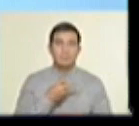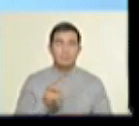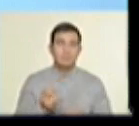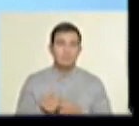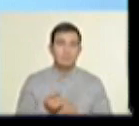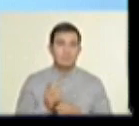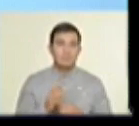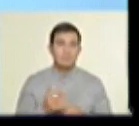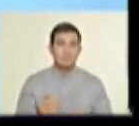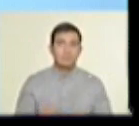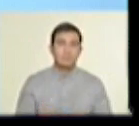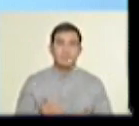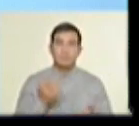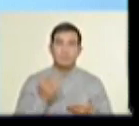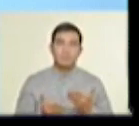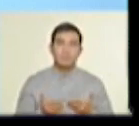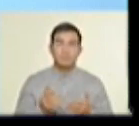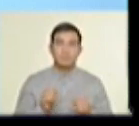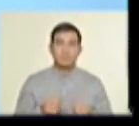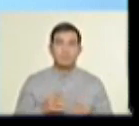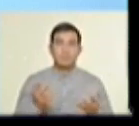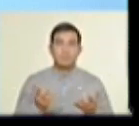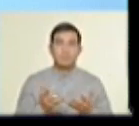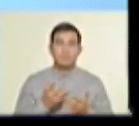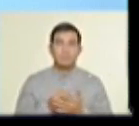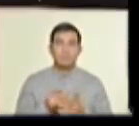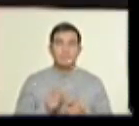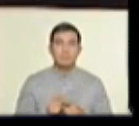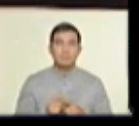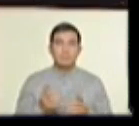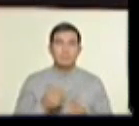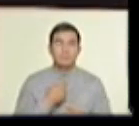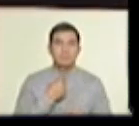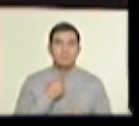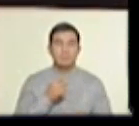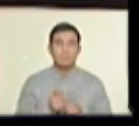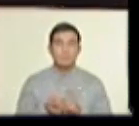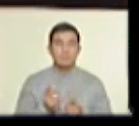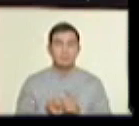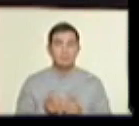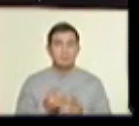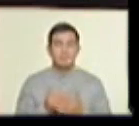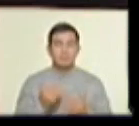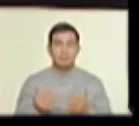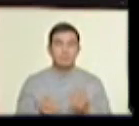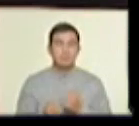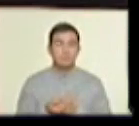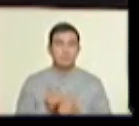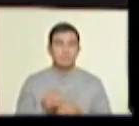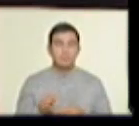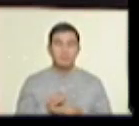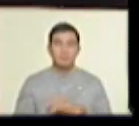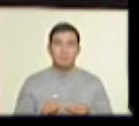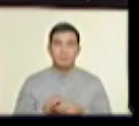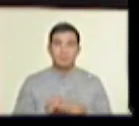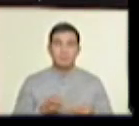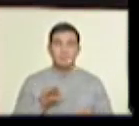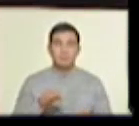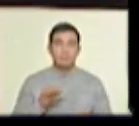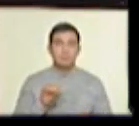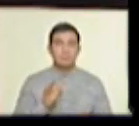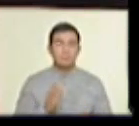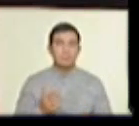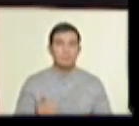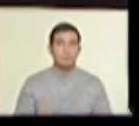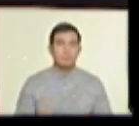hosil bo'ladi yoki qanday so'zlarni qanday tovush o'zgarishi hosil qilsak takroriy otlar hosil bo'lar